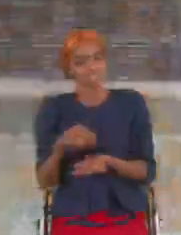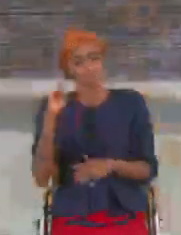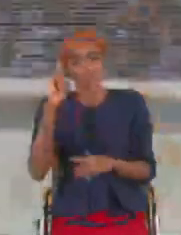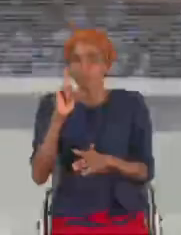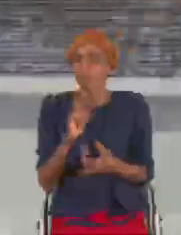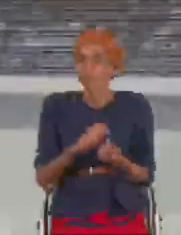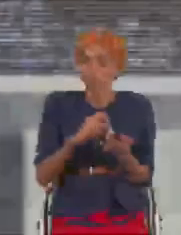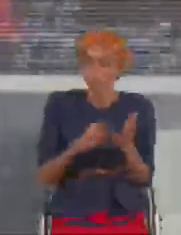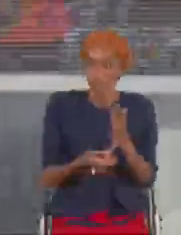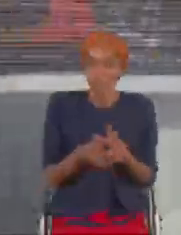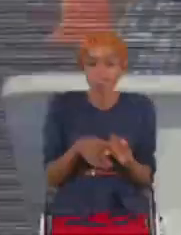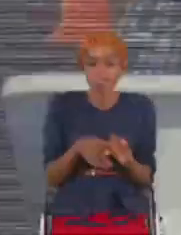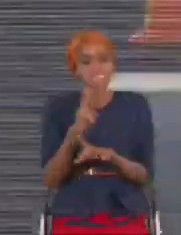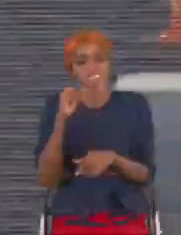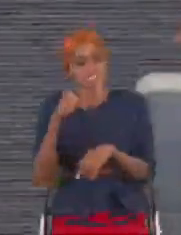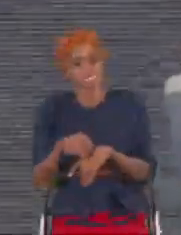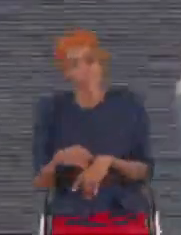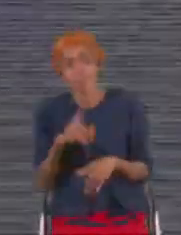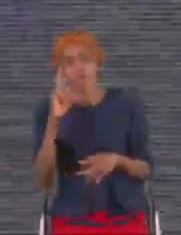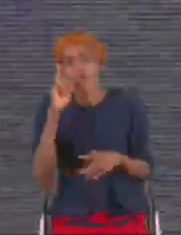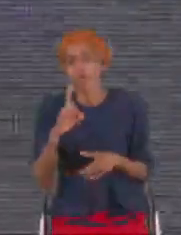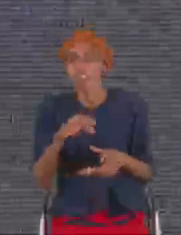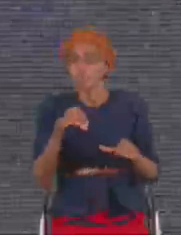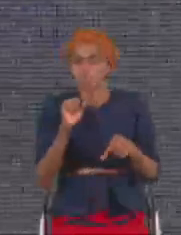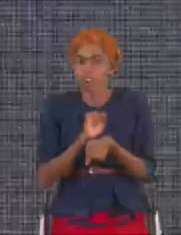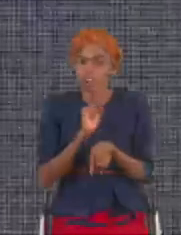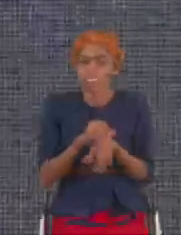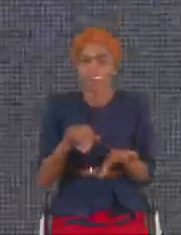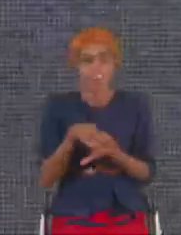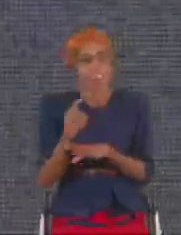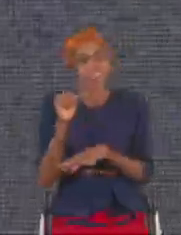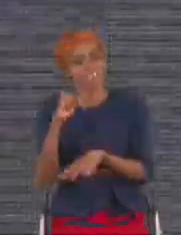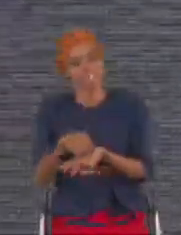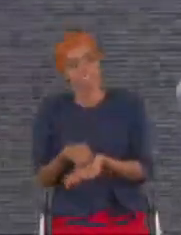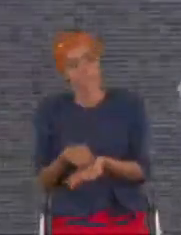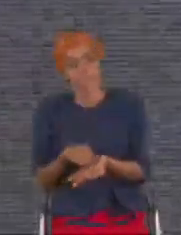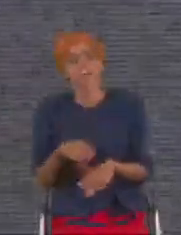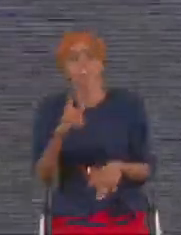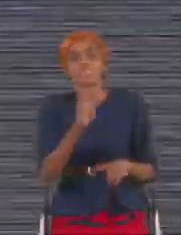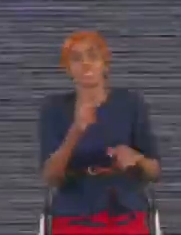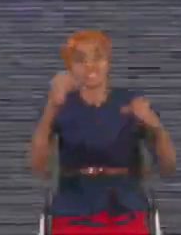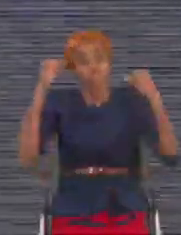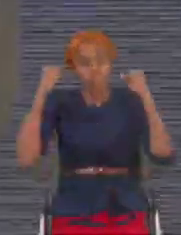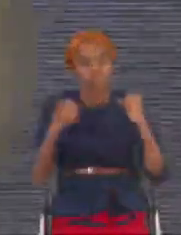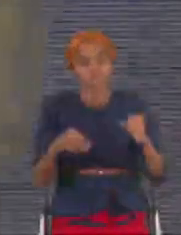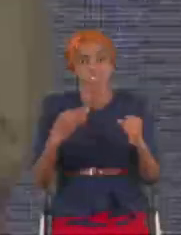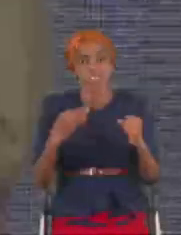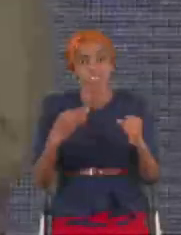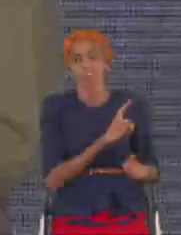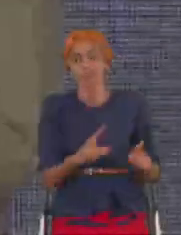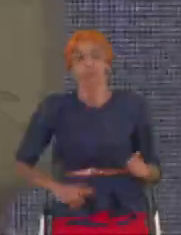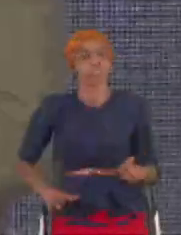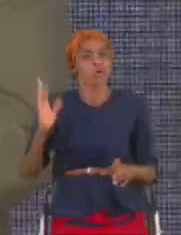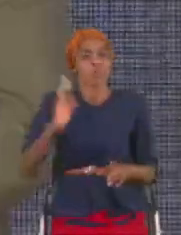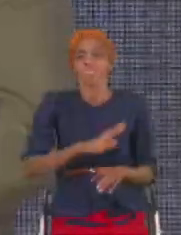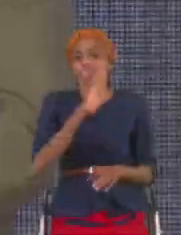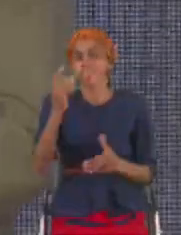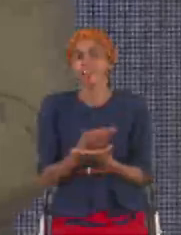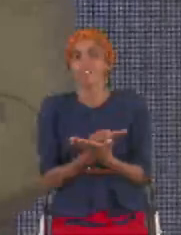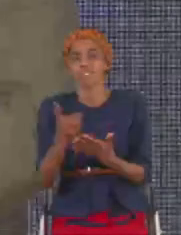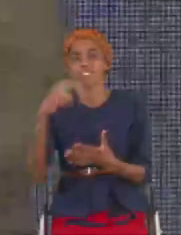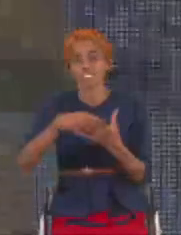événement par moments et chaque activité par moments la force du seigneur ne